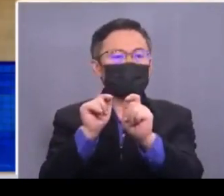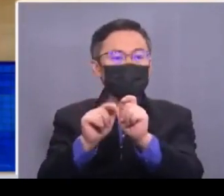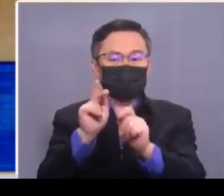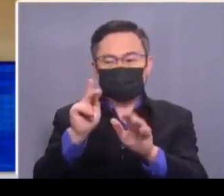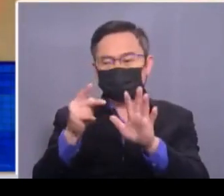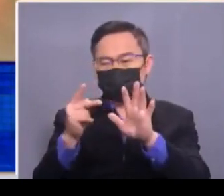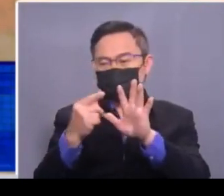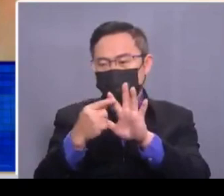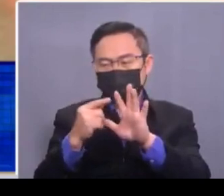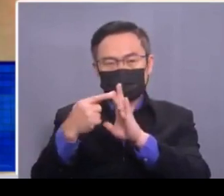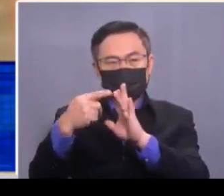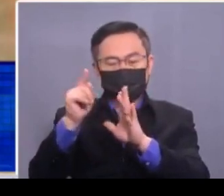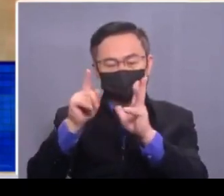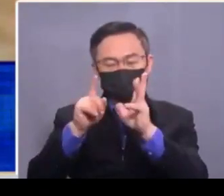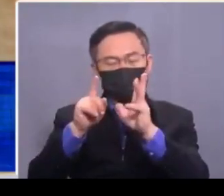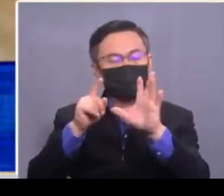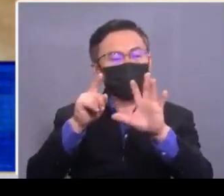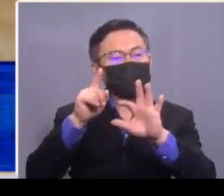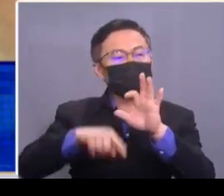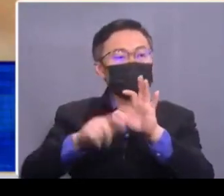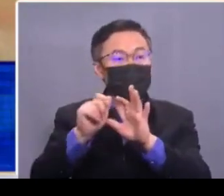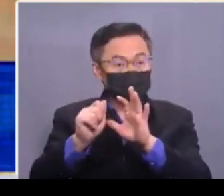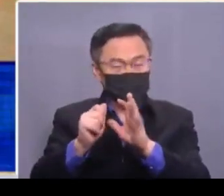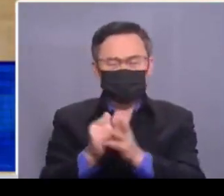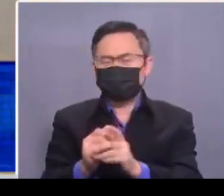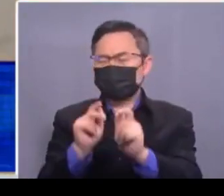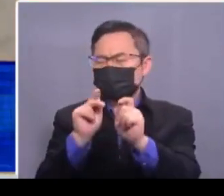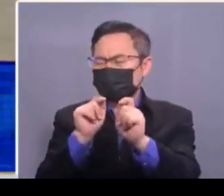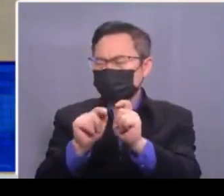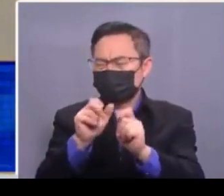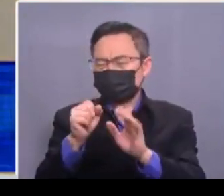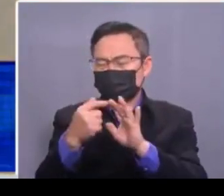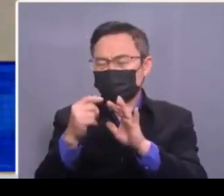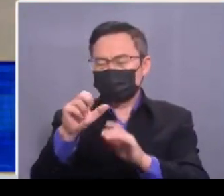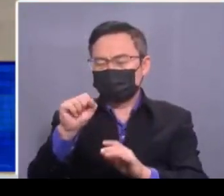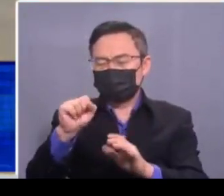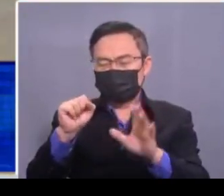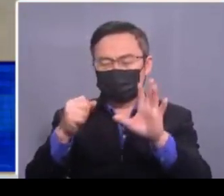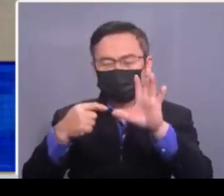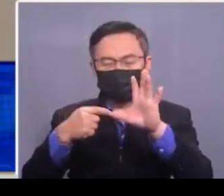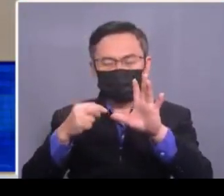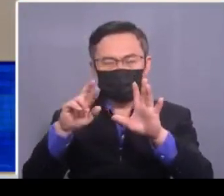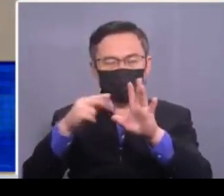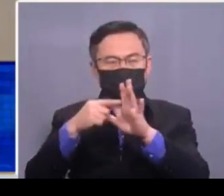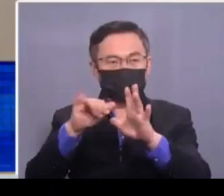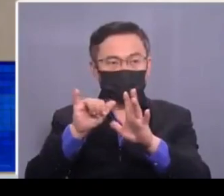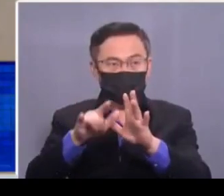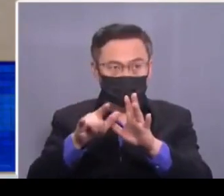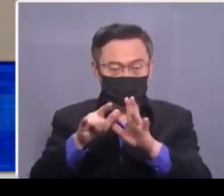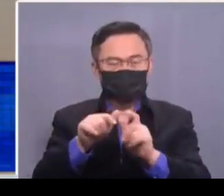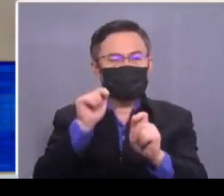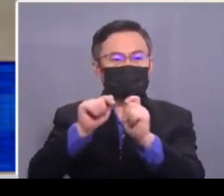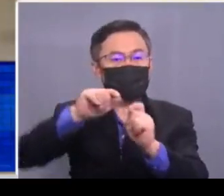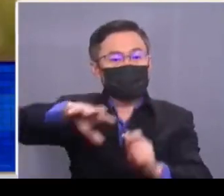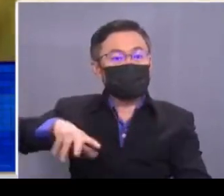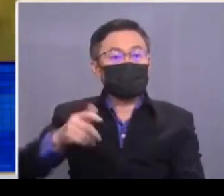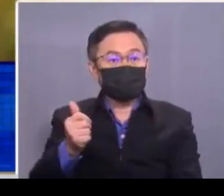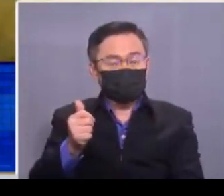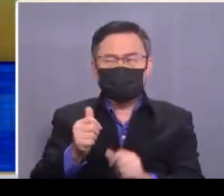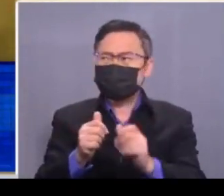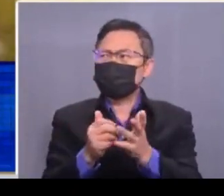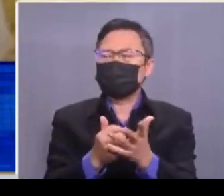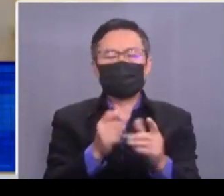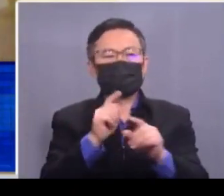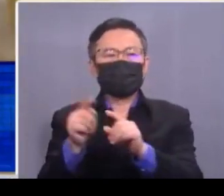สุขสำราญอ่ะปรากฏว่ามีฝนตกหนักลงมาอย่างต่อเนื่องแล้วที่สำคัญน้ำเข้าท่วมบ้านเรือนของประชาชนด้วย